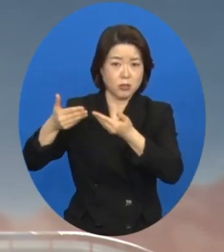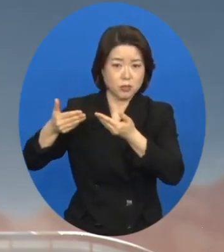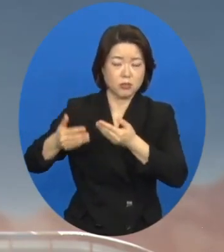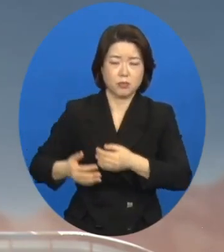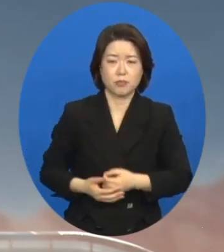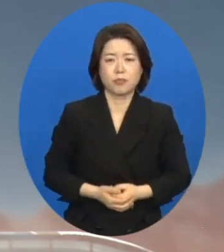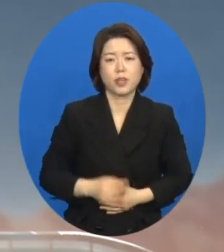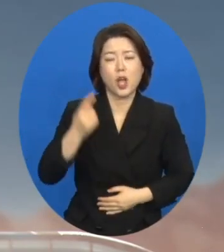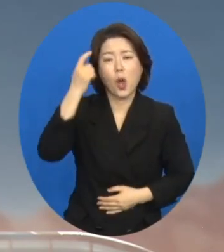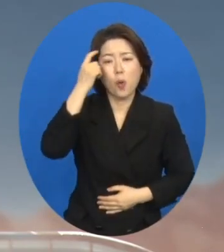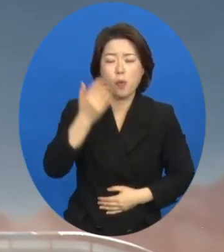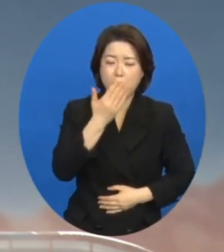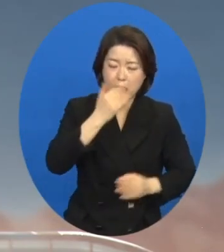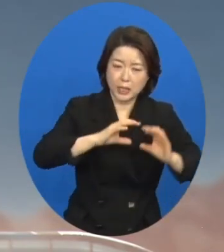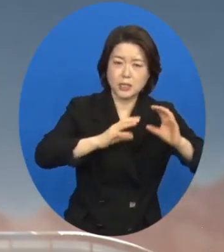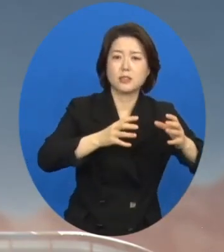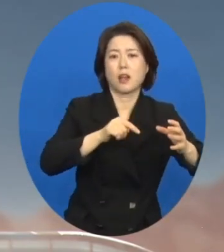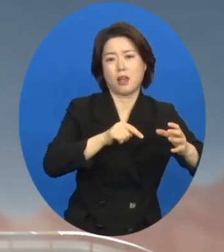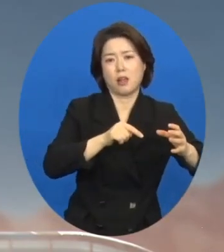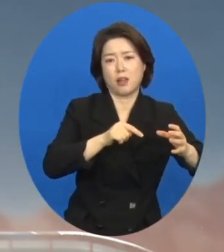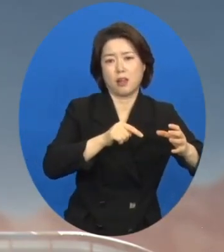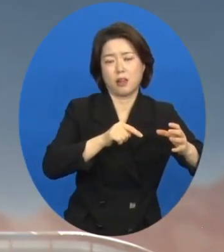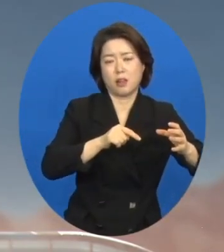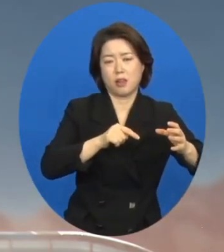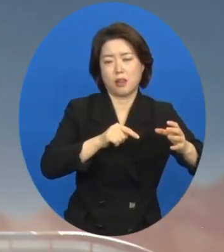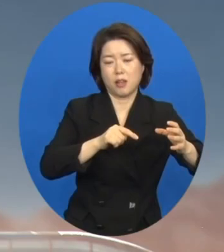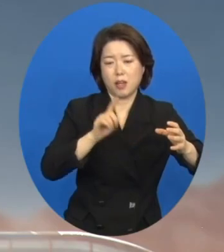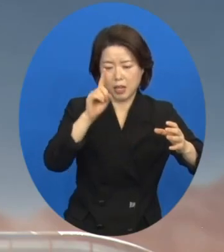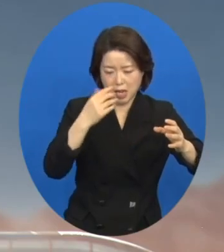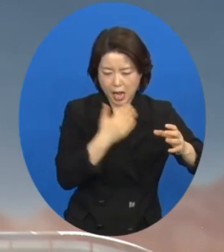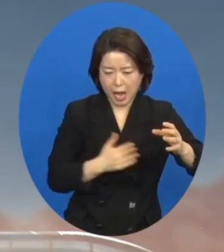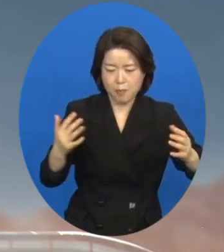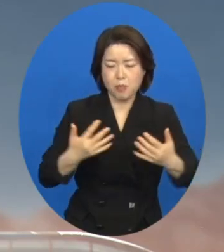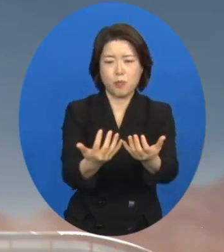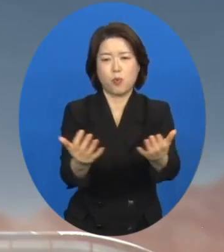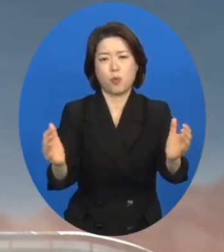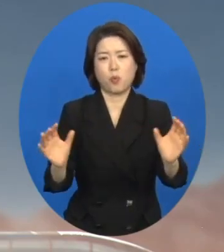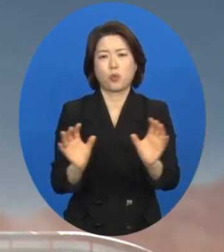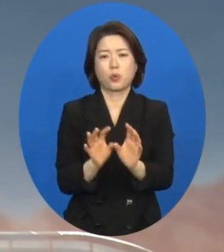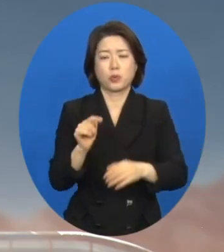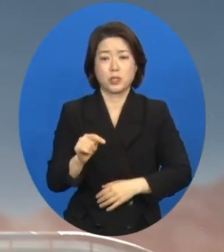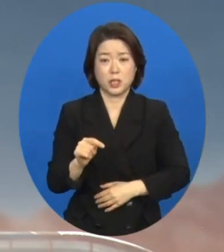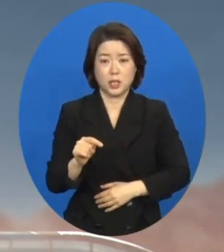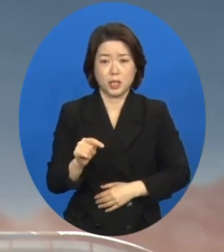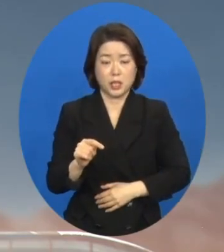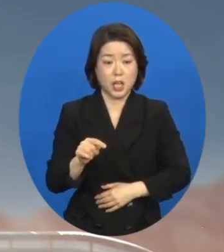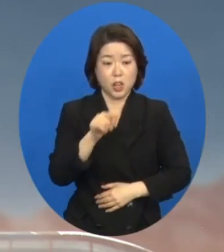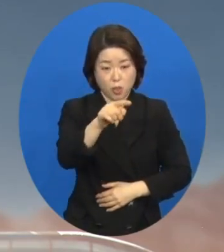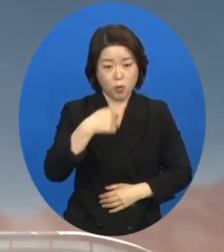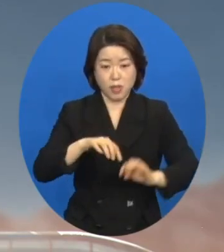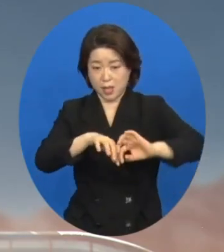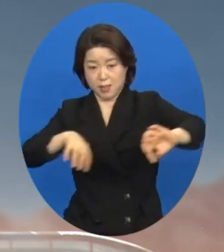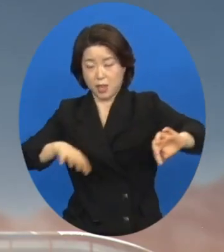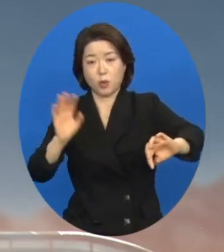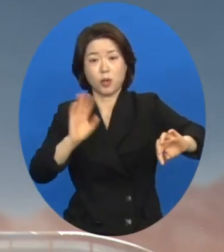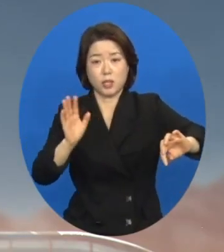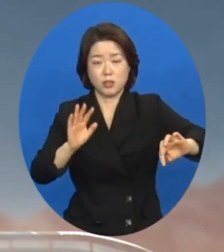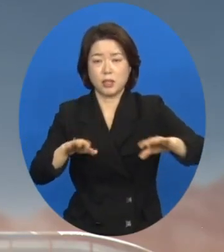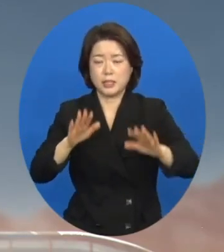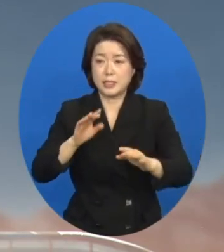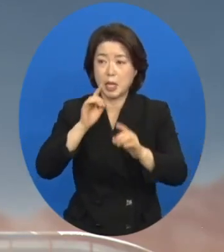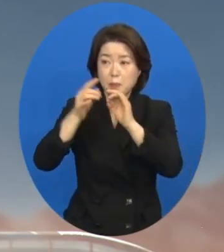여러분, 왜 이스라엘이라고 했을까요? 한몸 공동체이기 때문에 그래. 너와 내가 따로가 아니라 이제는